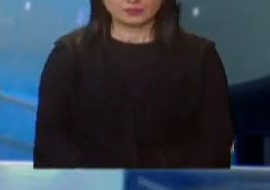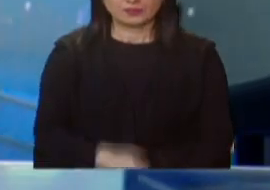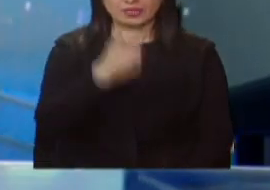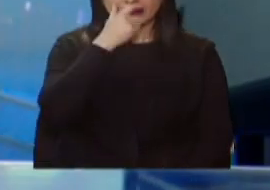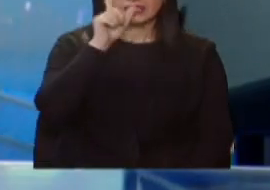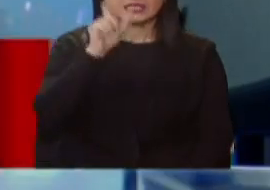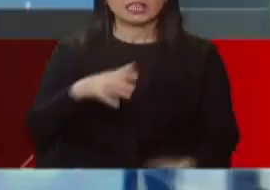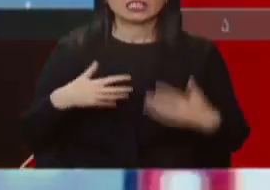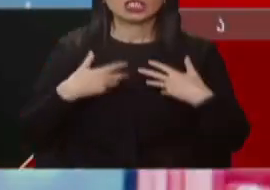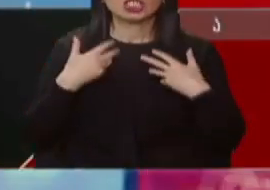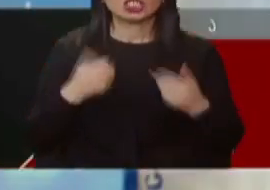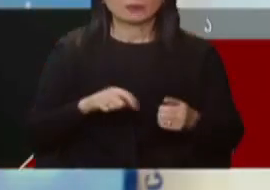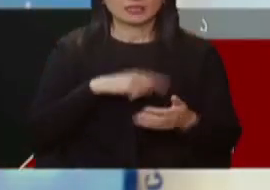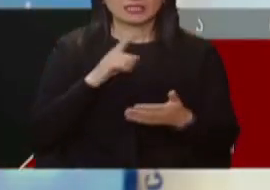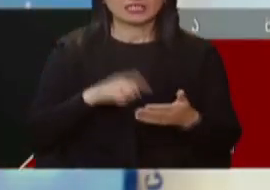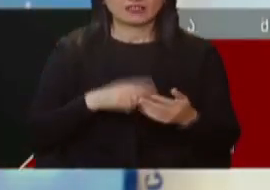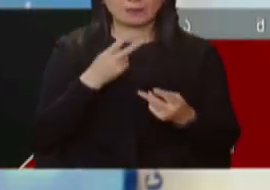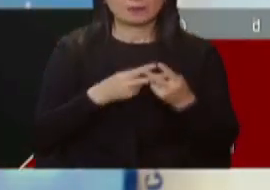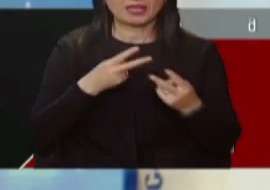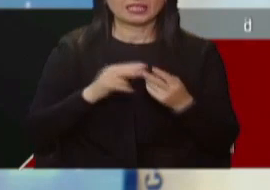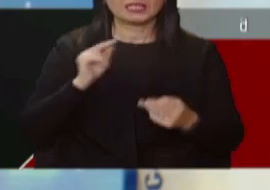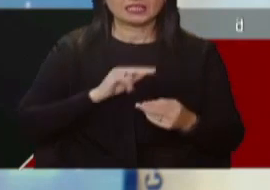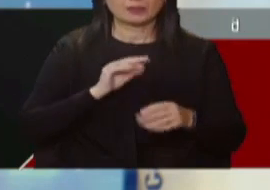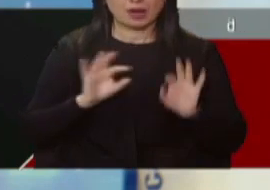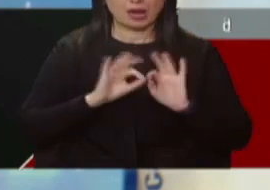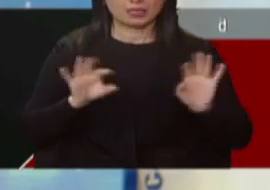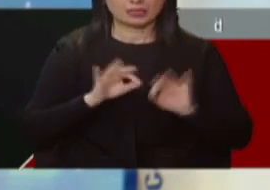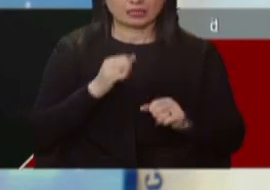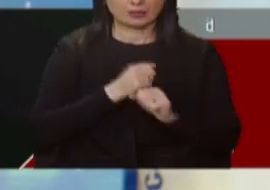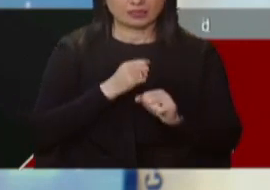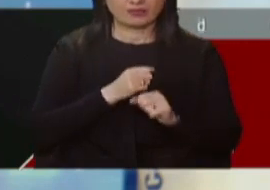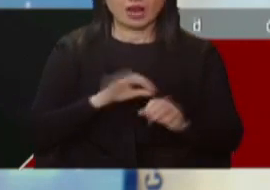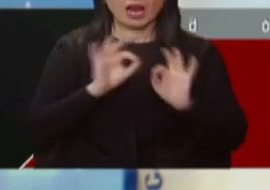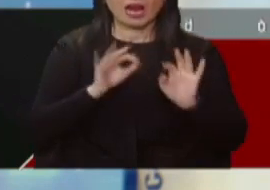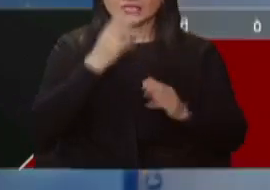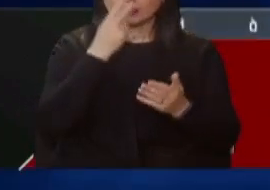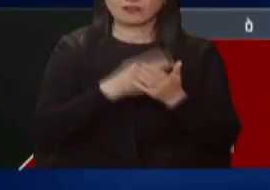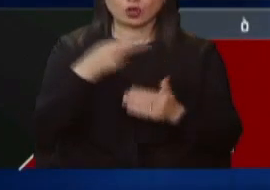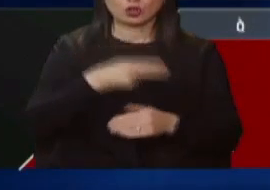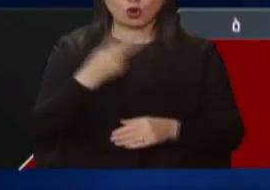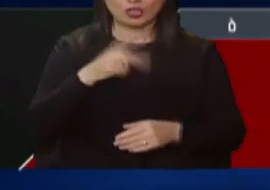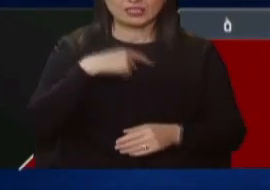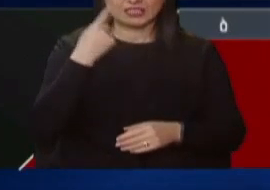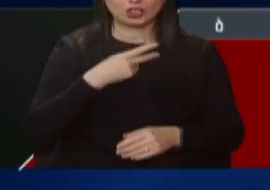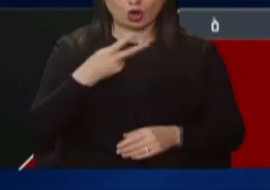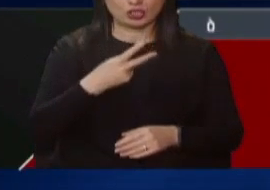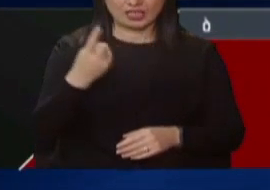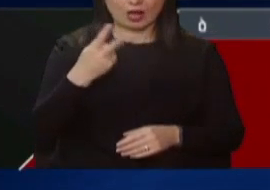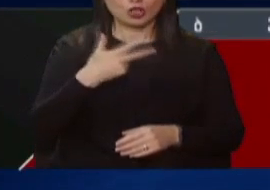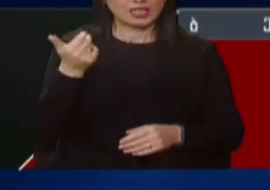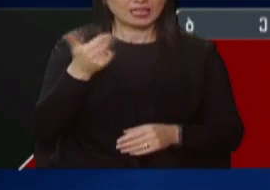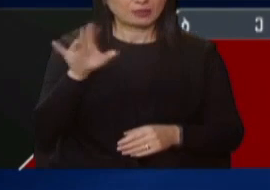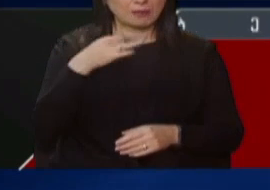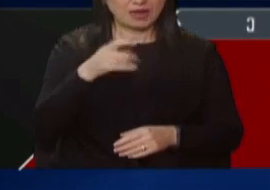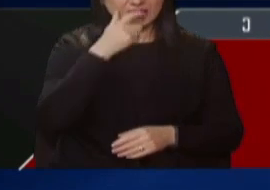Მიხეილ სააკაშვილის ჯანმრთელობის საკითხზე პენიტენციური სამსახური განცხადებას ავრცელებს. განცხადების მიხედვით 2022 წლის 31